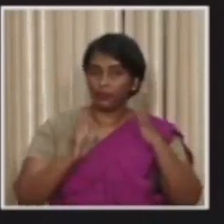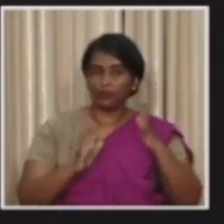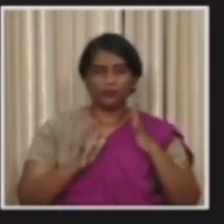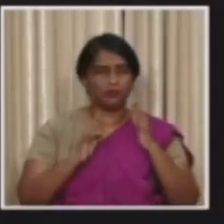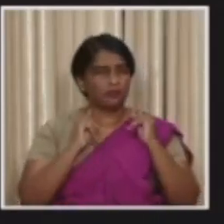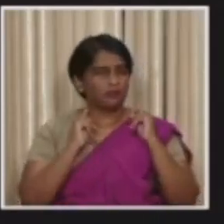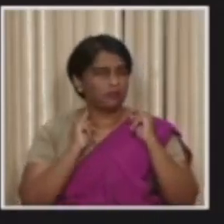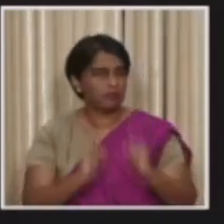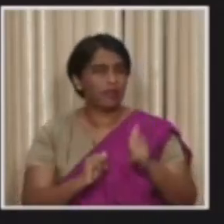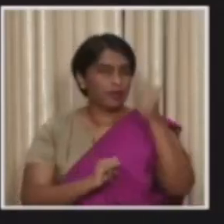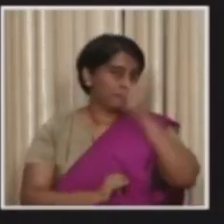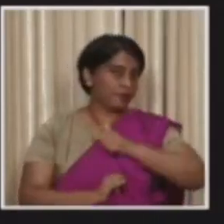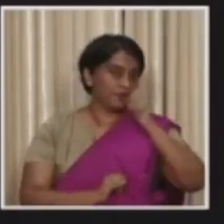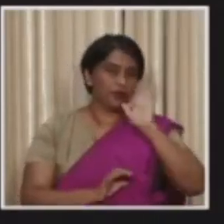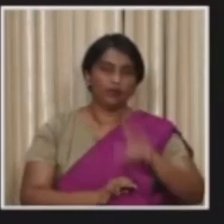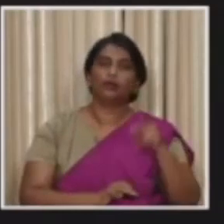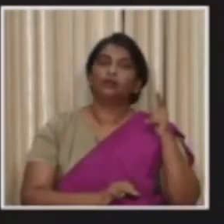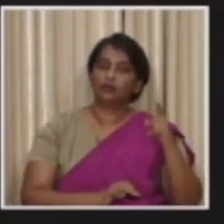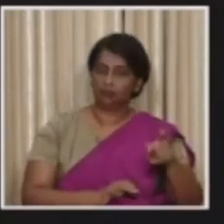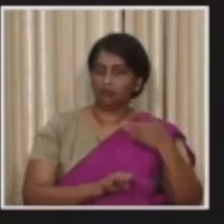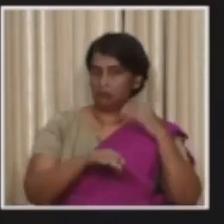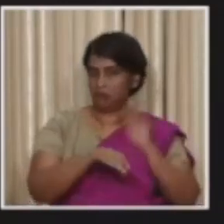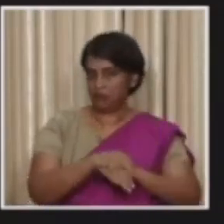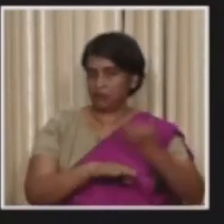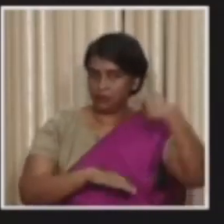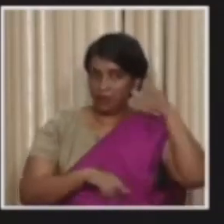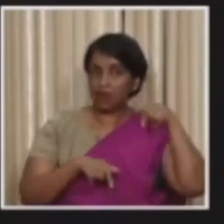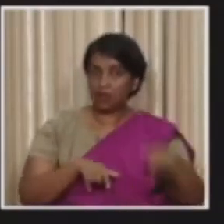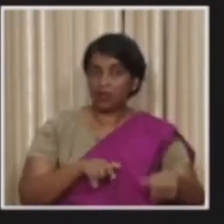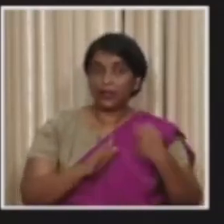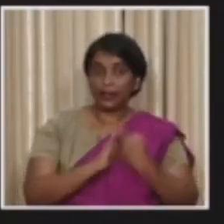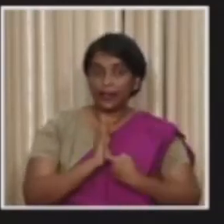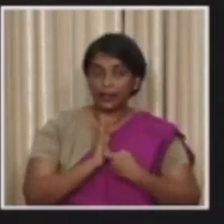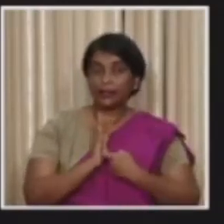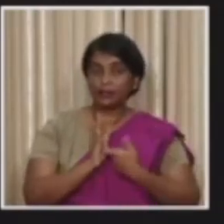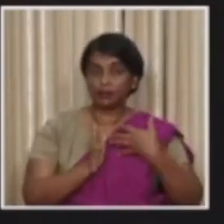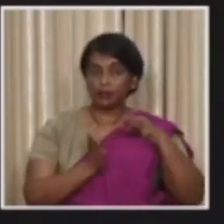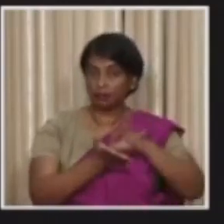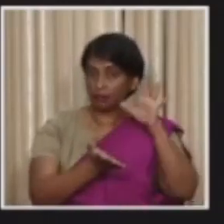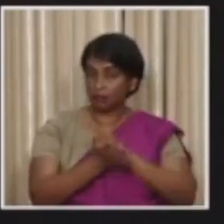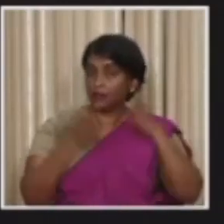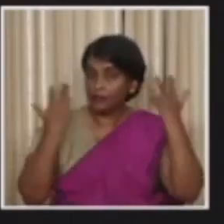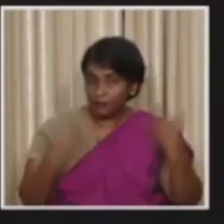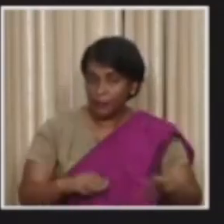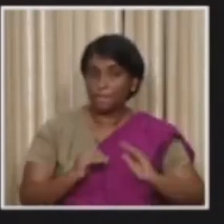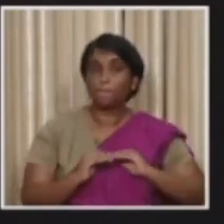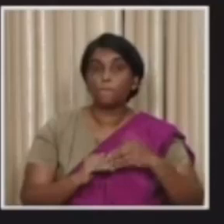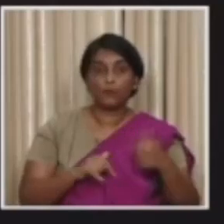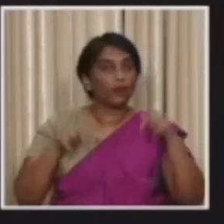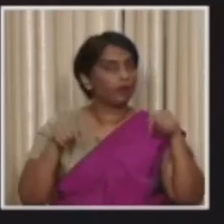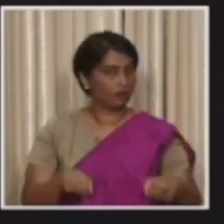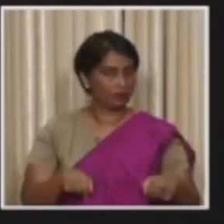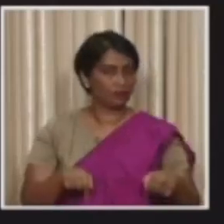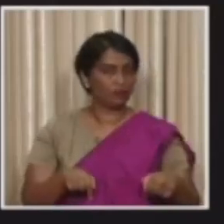ඉතාමත්ම දූෂිත රටක් හැටියට තමයි දැනන් හිටියේ. නමුත් මේ නීතිය ගෙනාවට පස්සේ අද